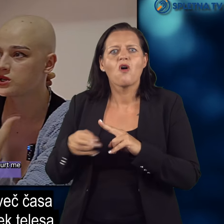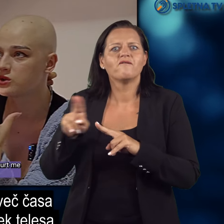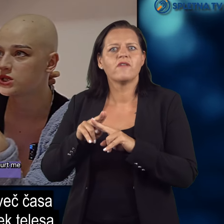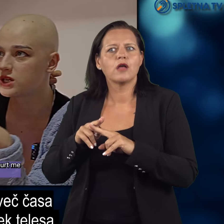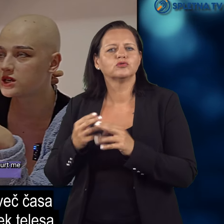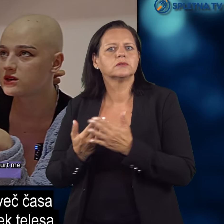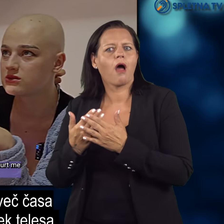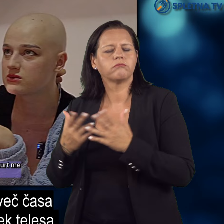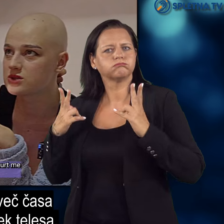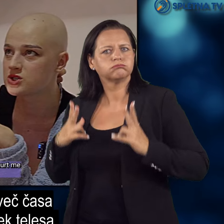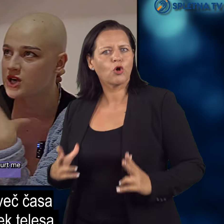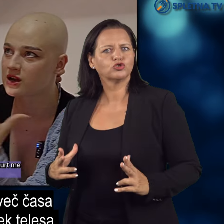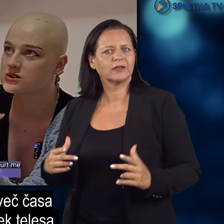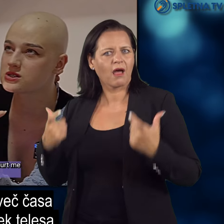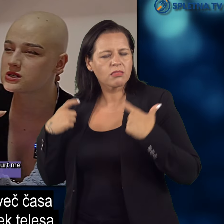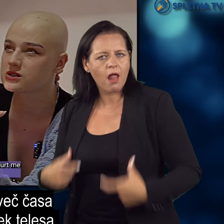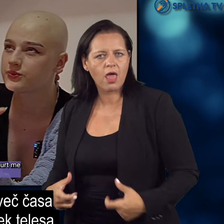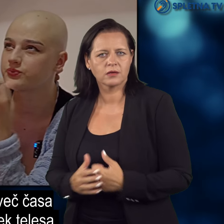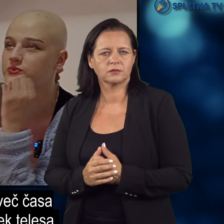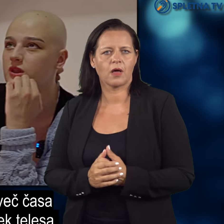počitek telesa.